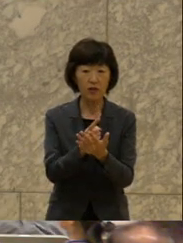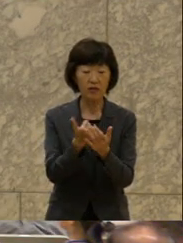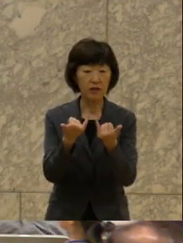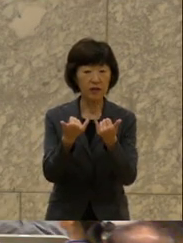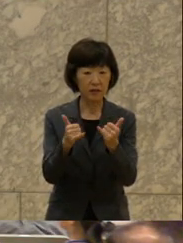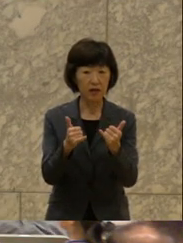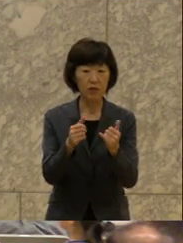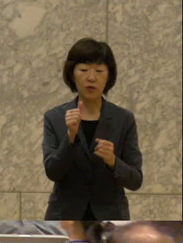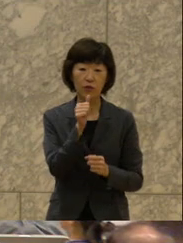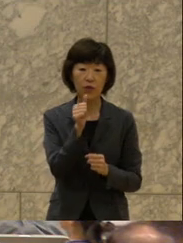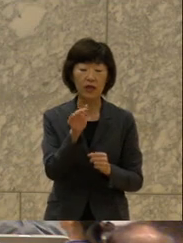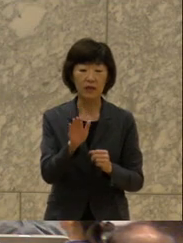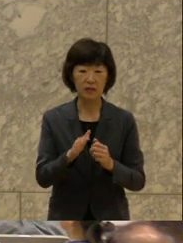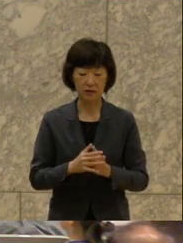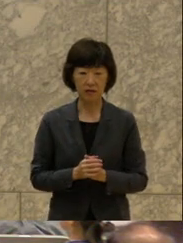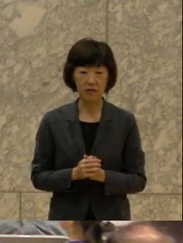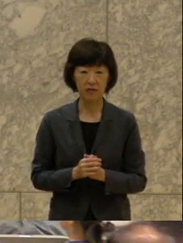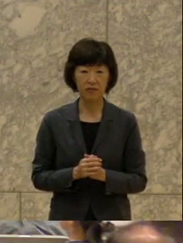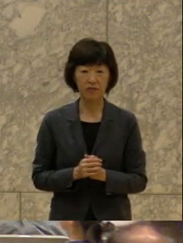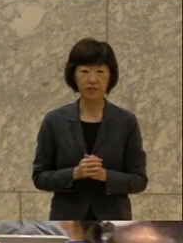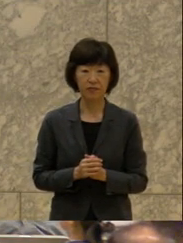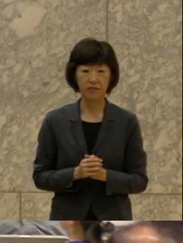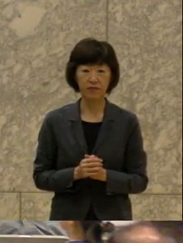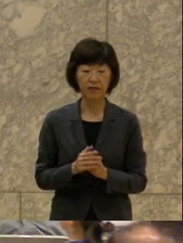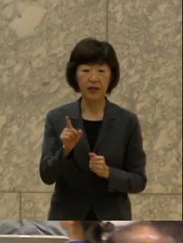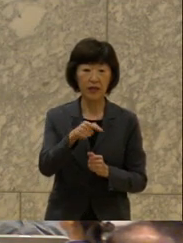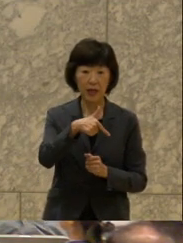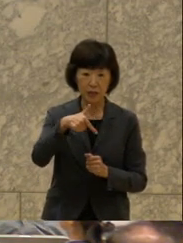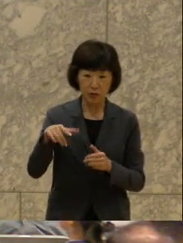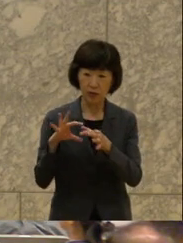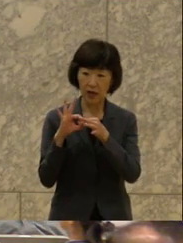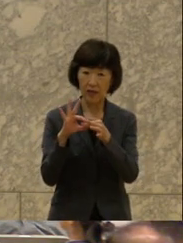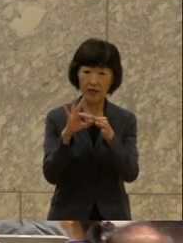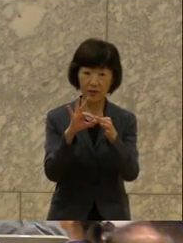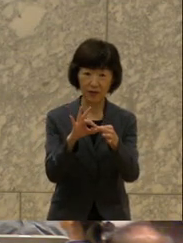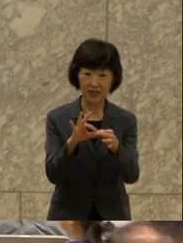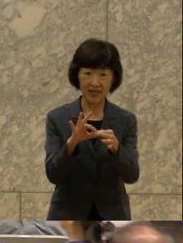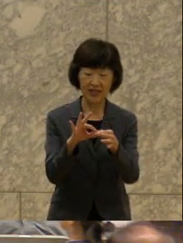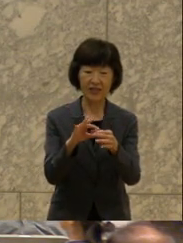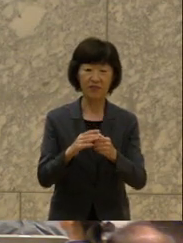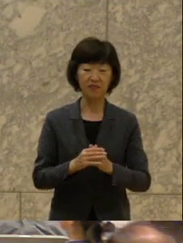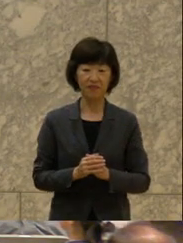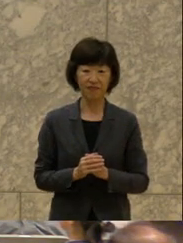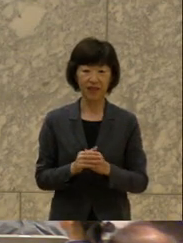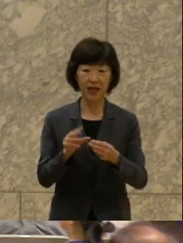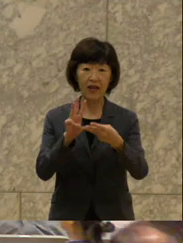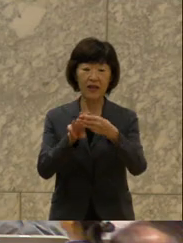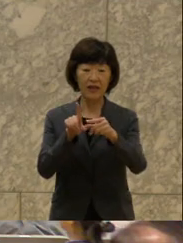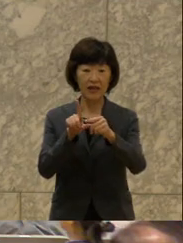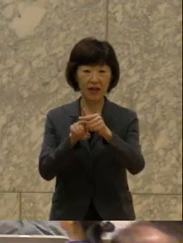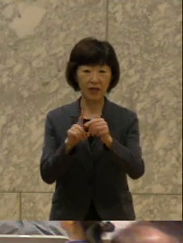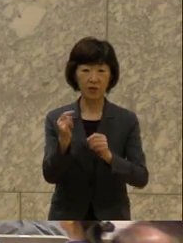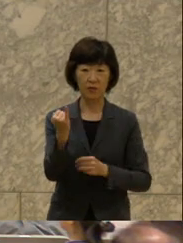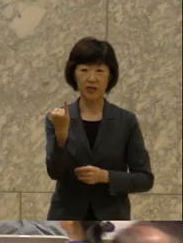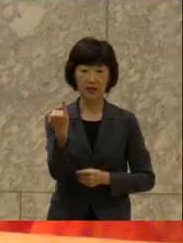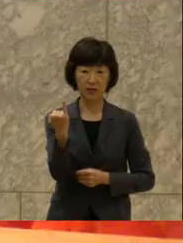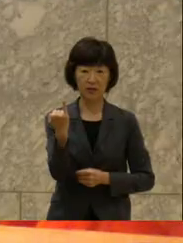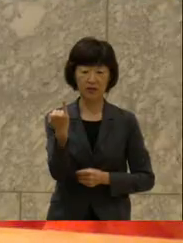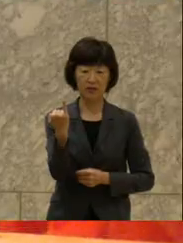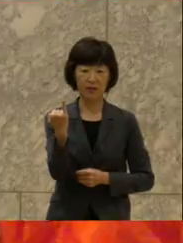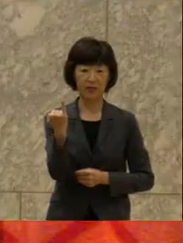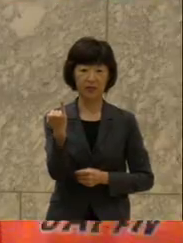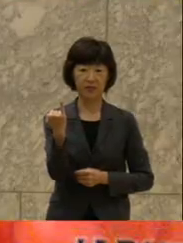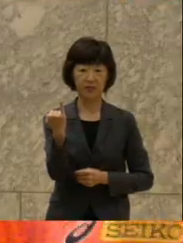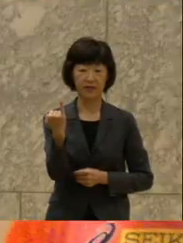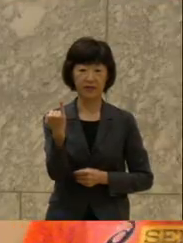ましょうまずは第1部から引き続きご登壇いただいております田中のぞみ選手